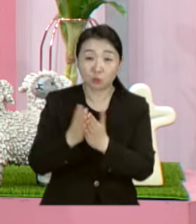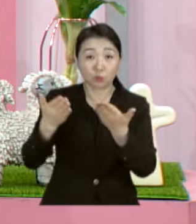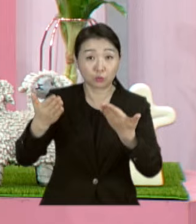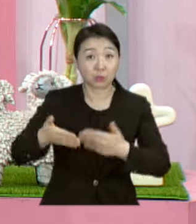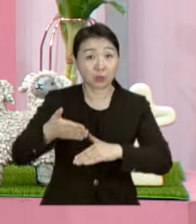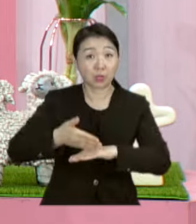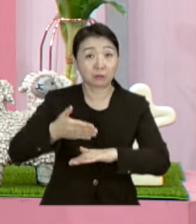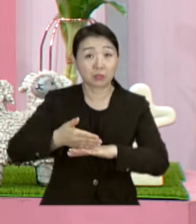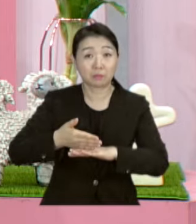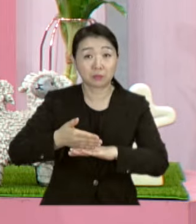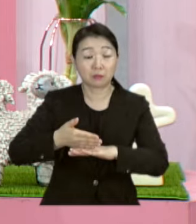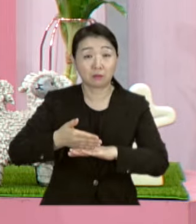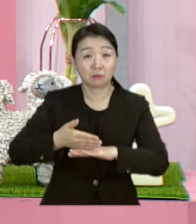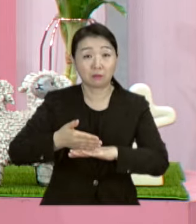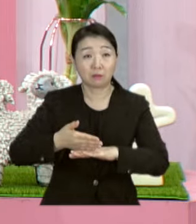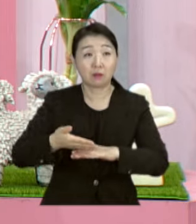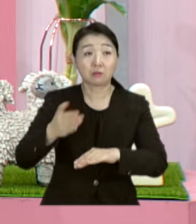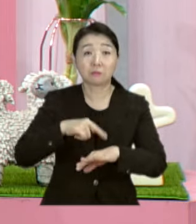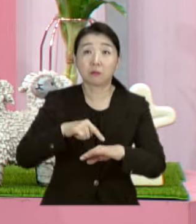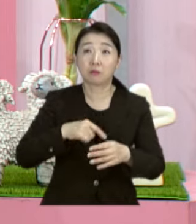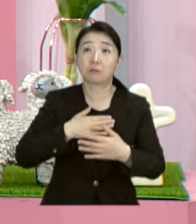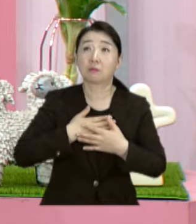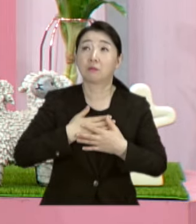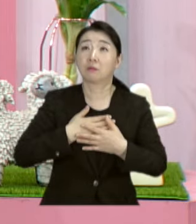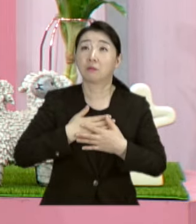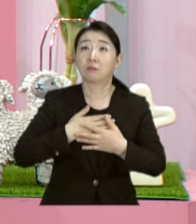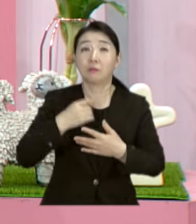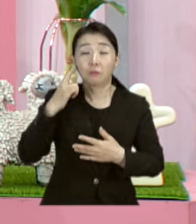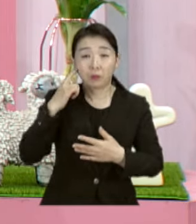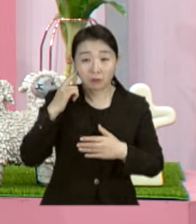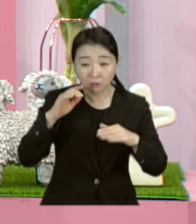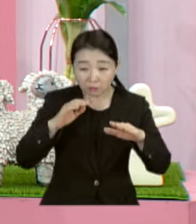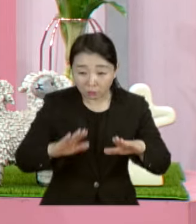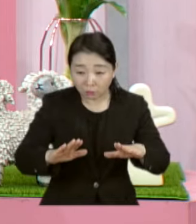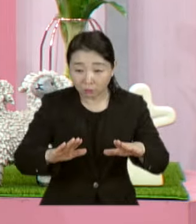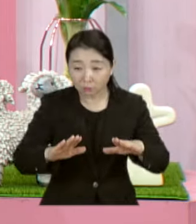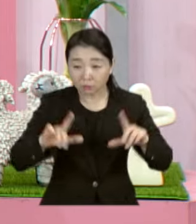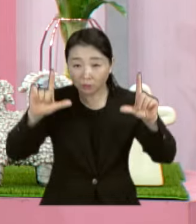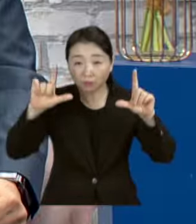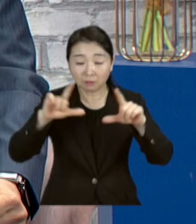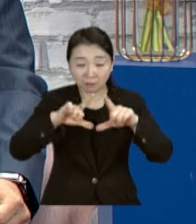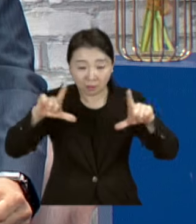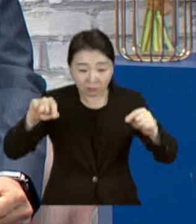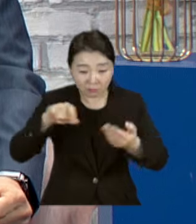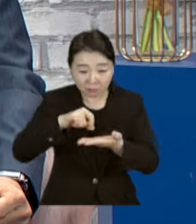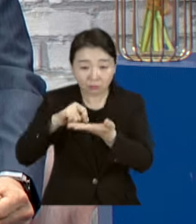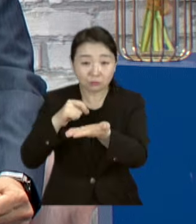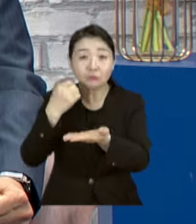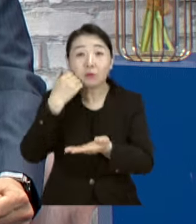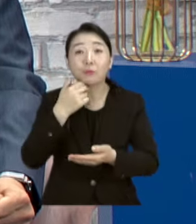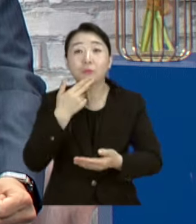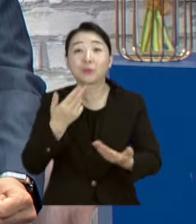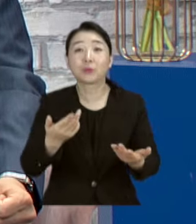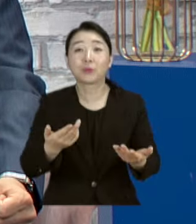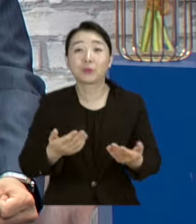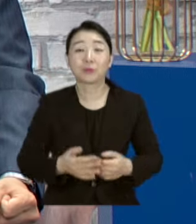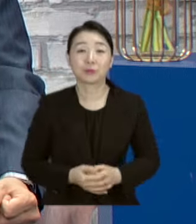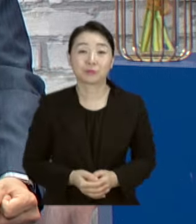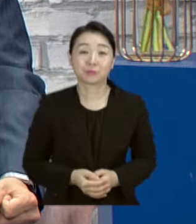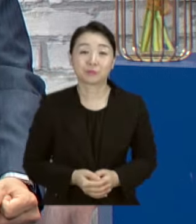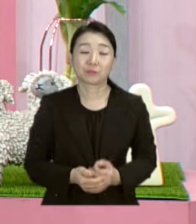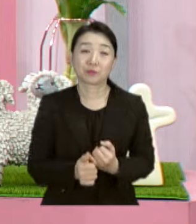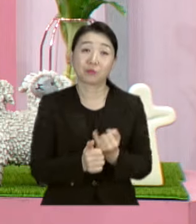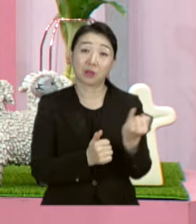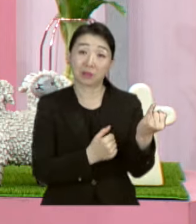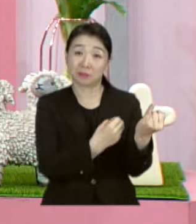감사합니다. 마음이 짠하더라고. 카드를 쓸 대상이 안 계시는 거예요. 그때 예. 저희 이제